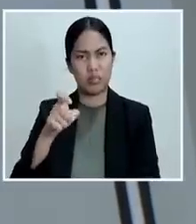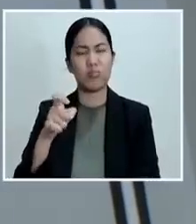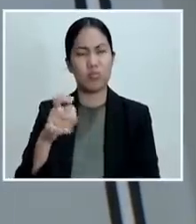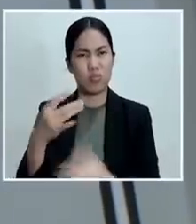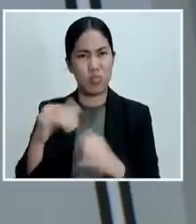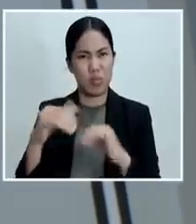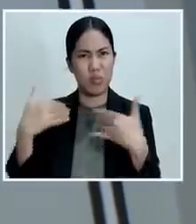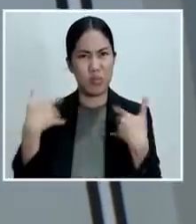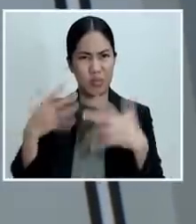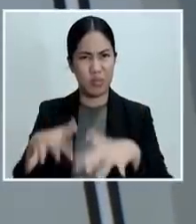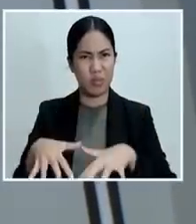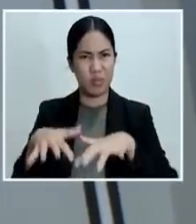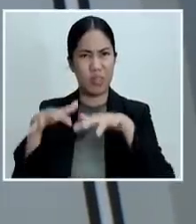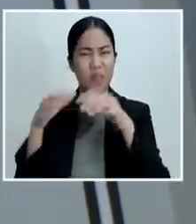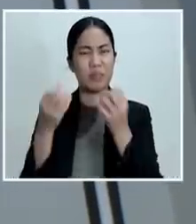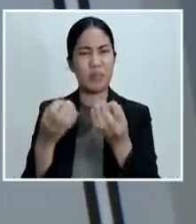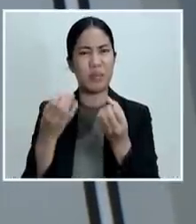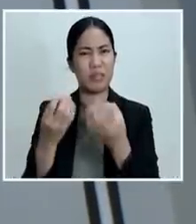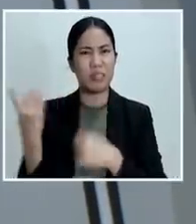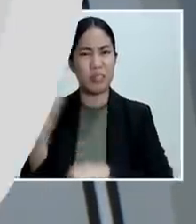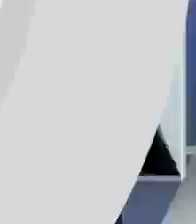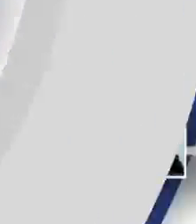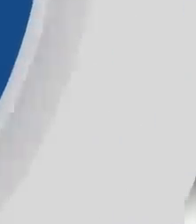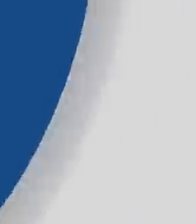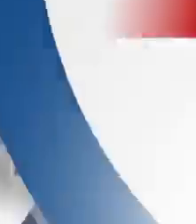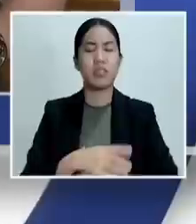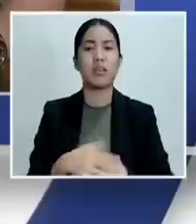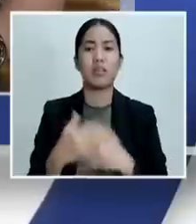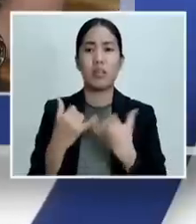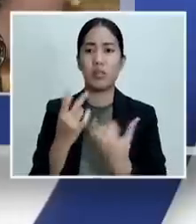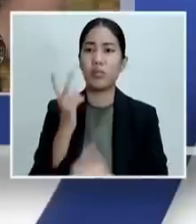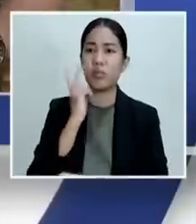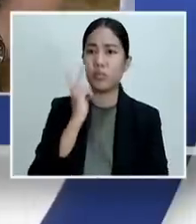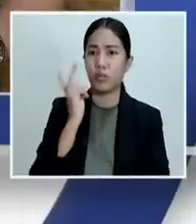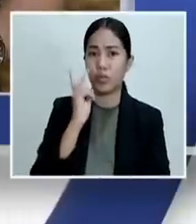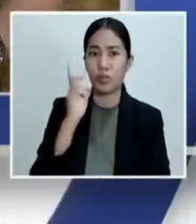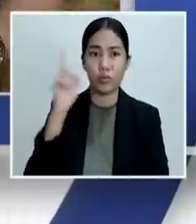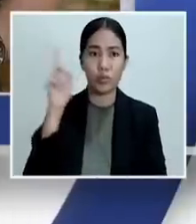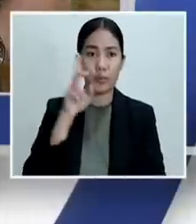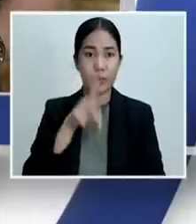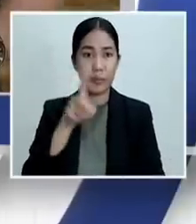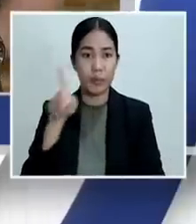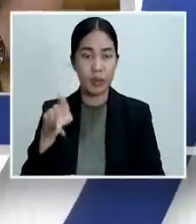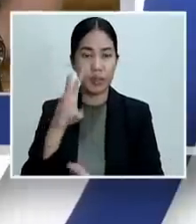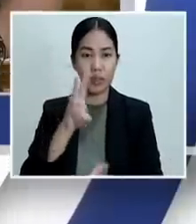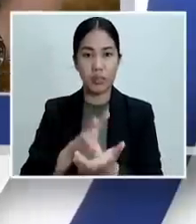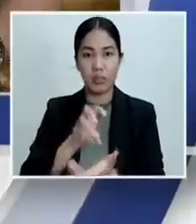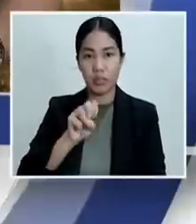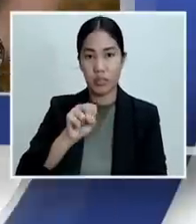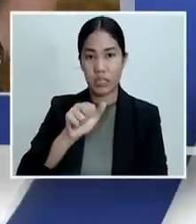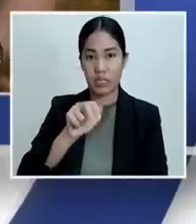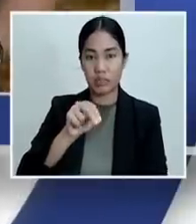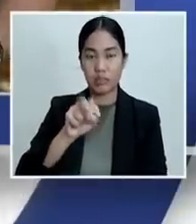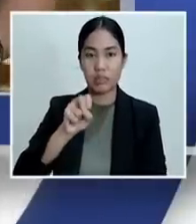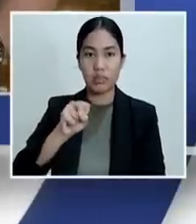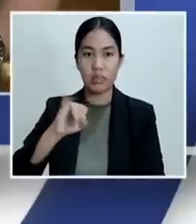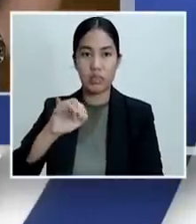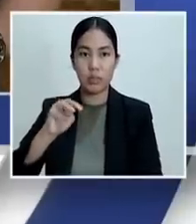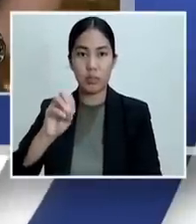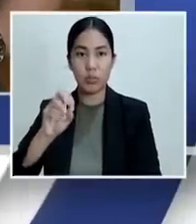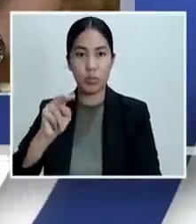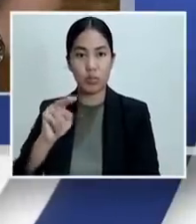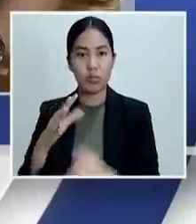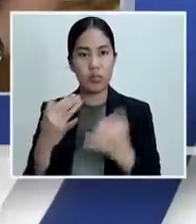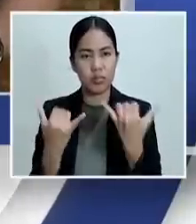San Simon, Pampanga, nagpapatrol si Gracie Ruta. So Gracie, kamusta na yung daloy na traffic dyan